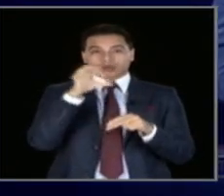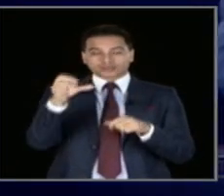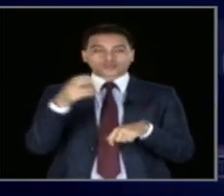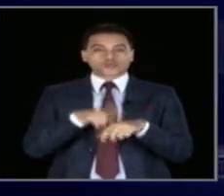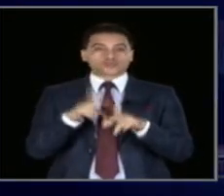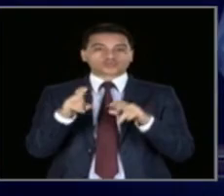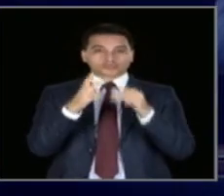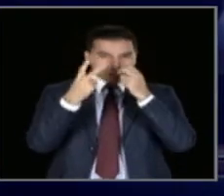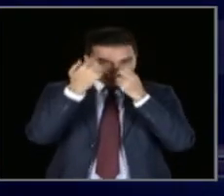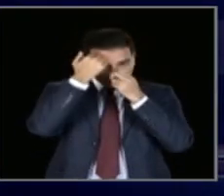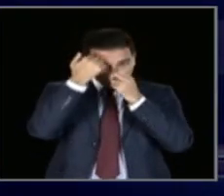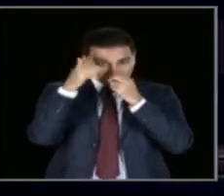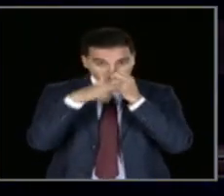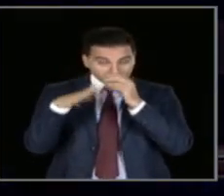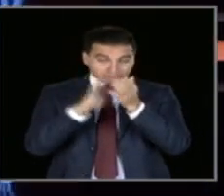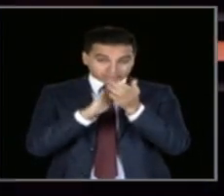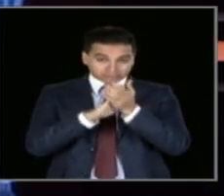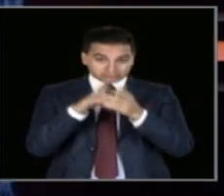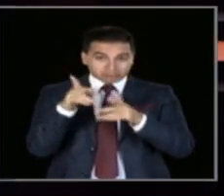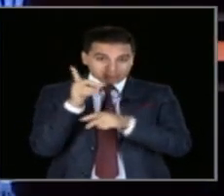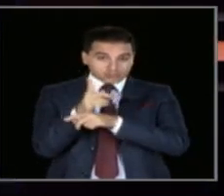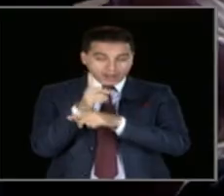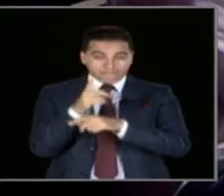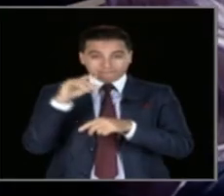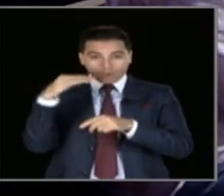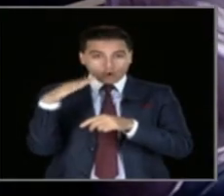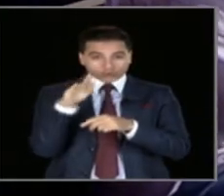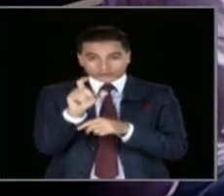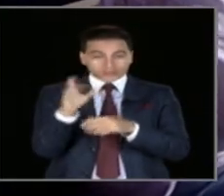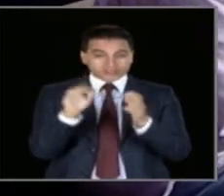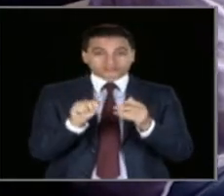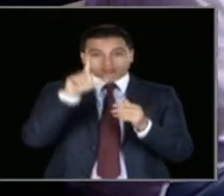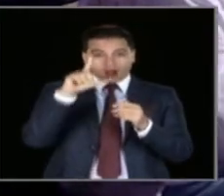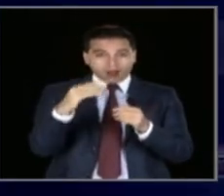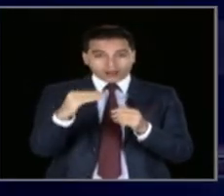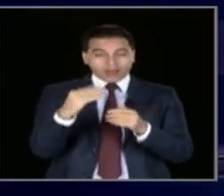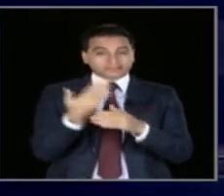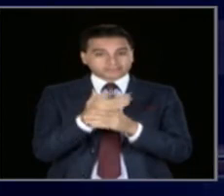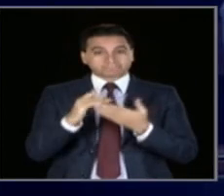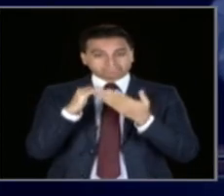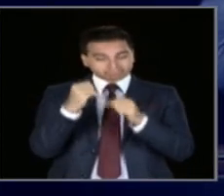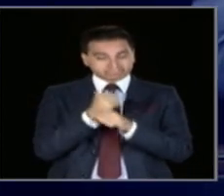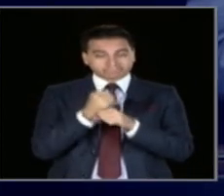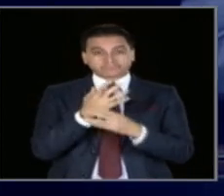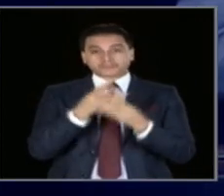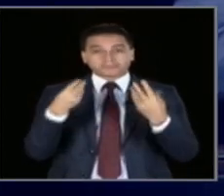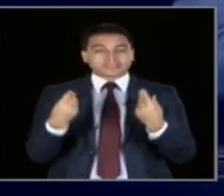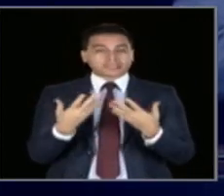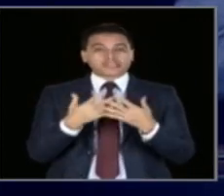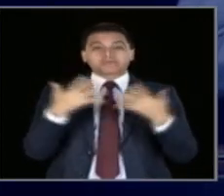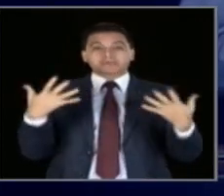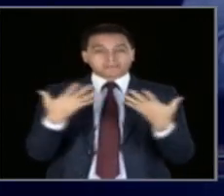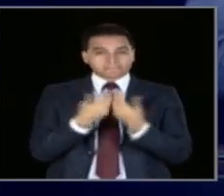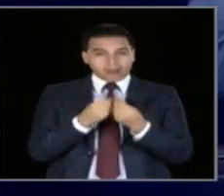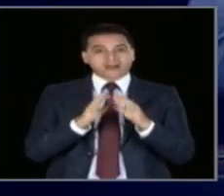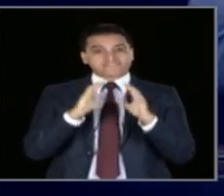كابتن محسن صالح طبعا لانه عمل انجاز مع فريق الاسماعيلي، مدرب